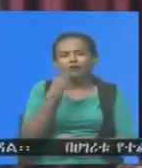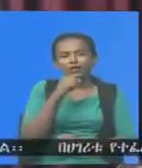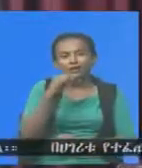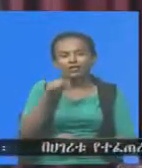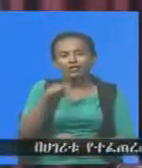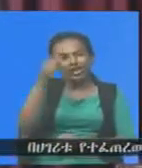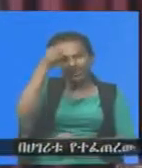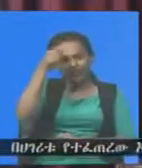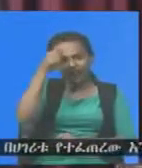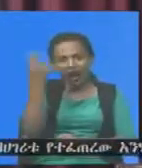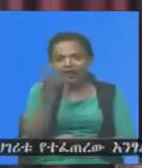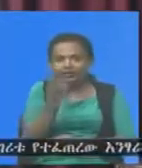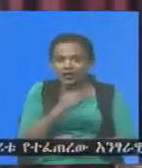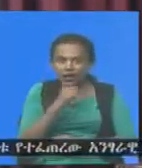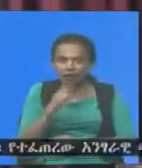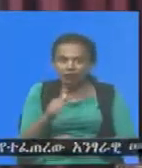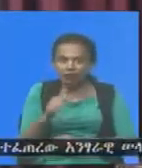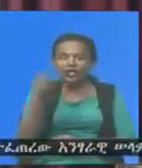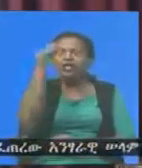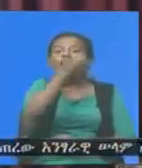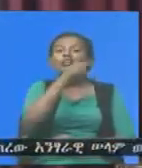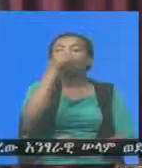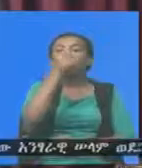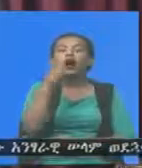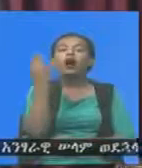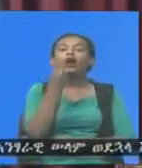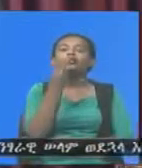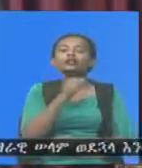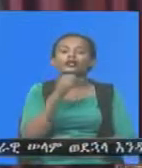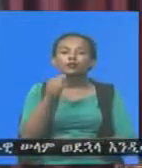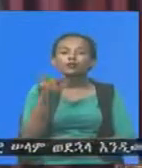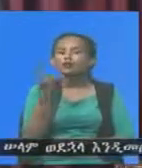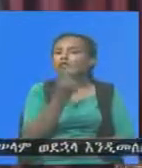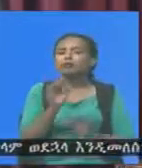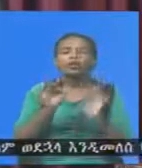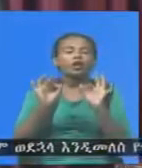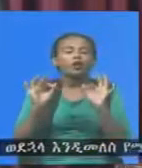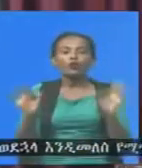ኤርትራ አይጠቀም ኢትዮጵያ አይጠቀም ጥቅም የለው